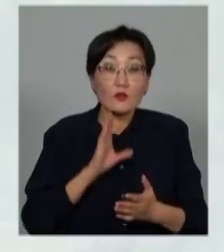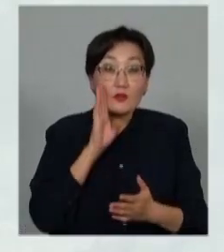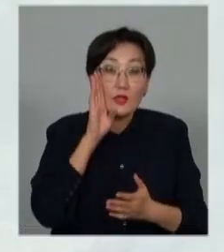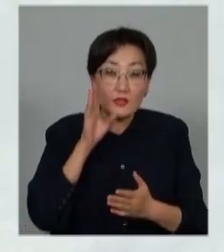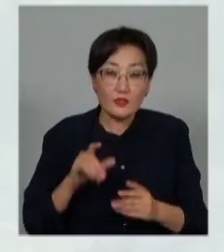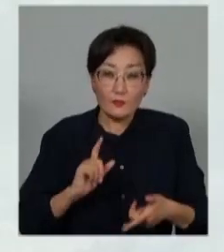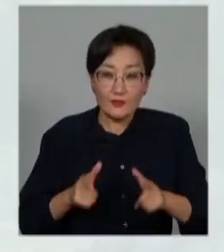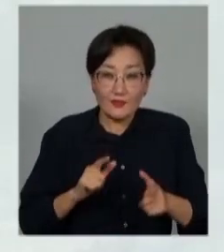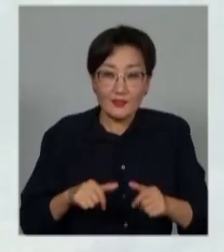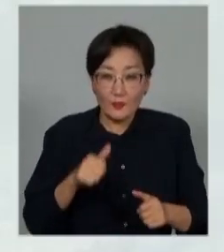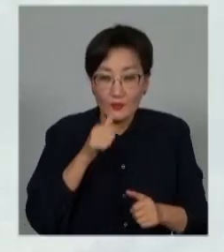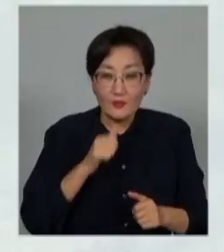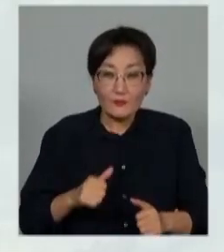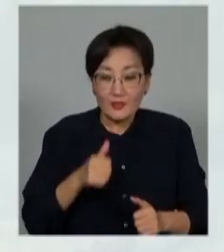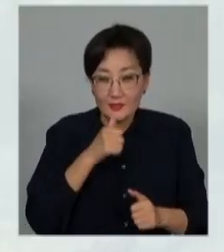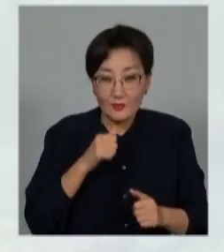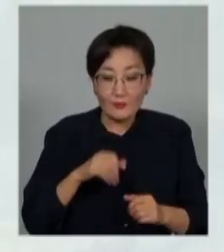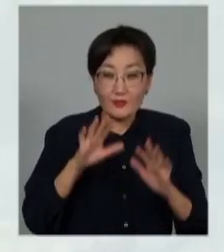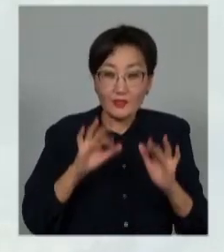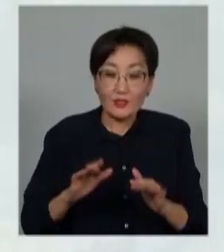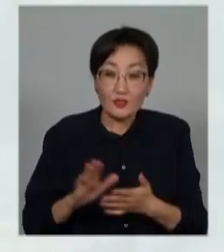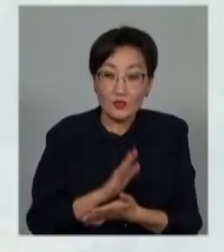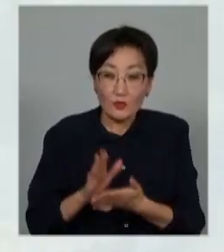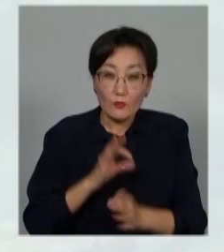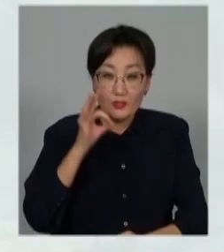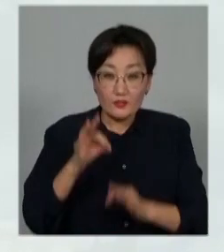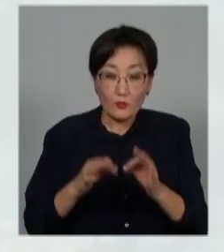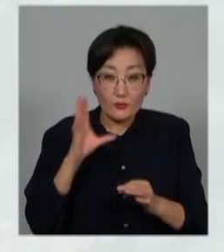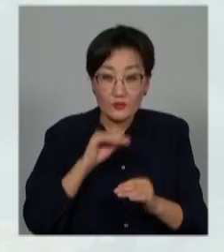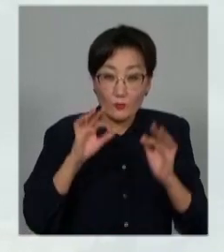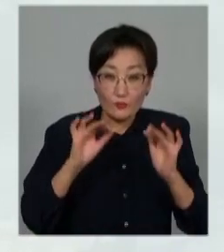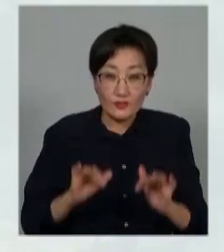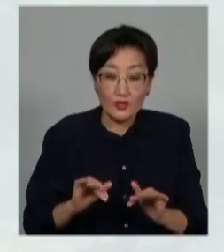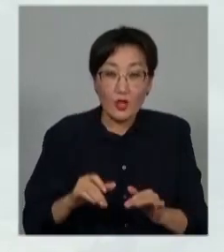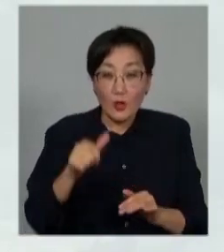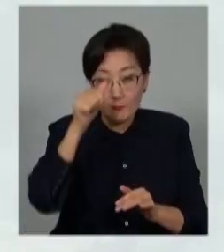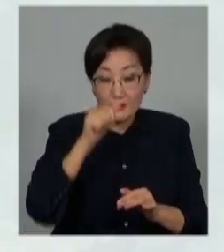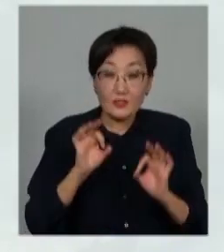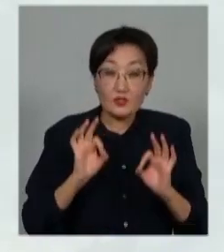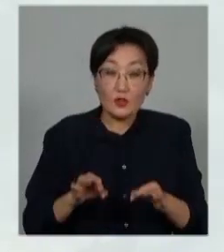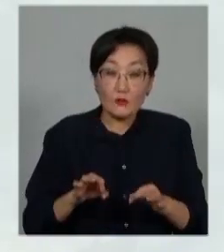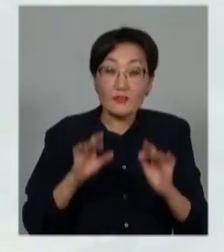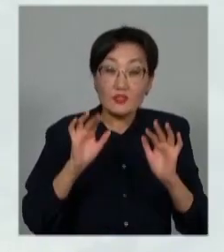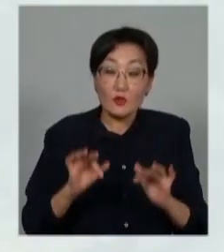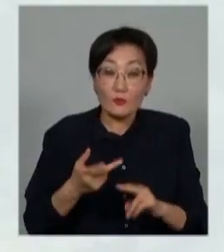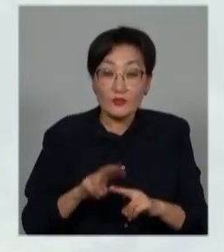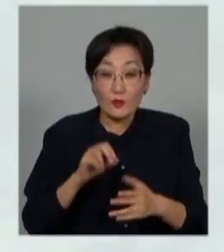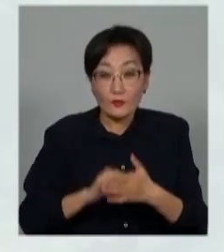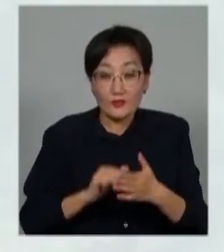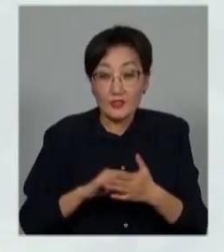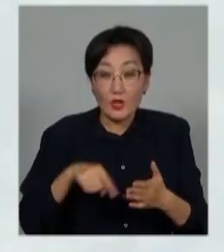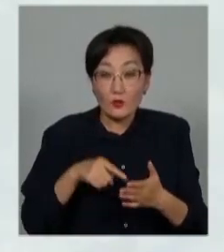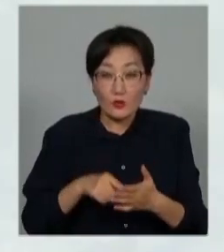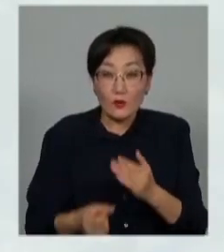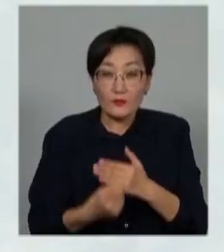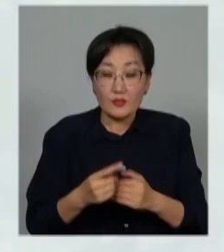настигло настоящее испытание в виде снегопада и гололеда. За сутки успела выпасть месячная норма осадков. Из-за этого в городе